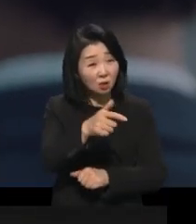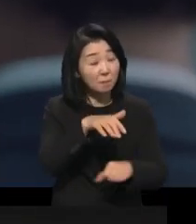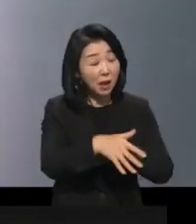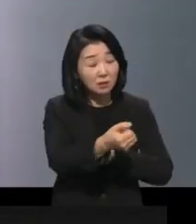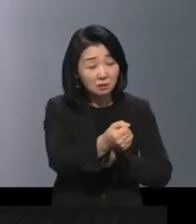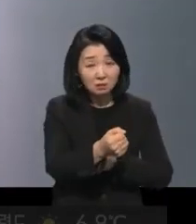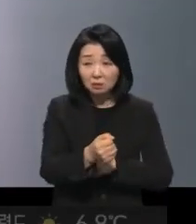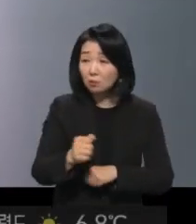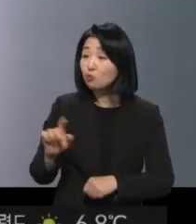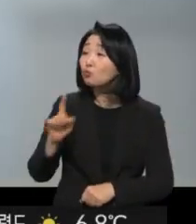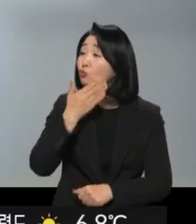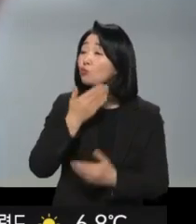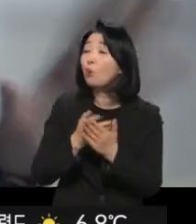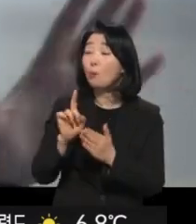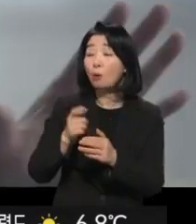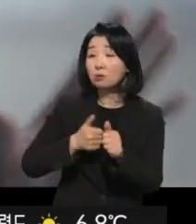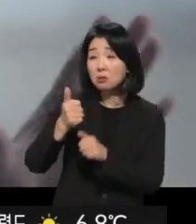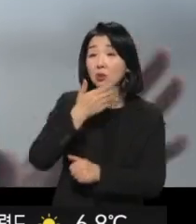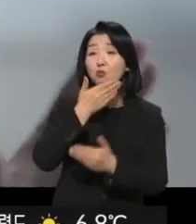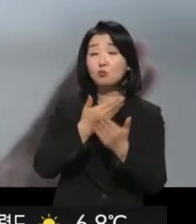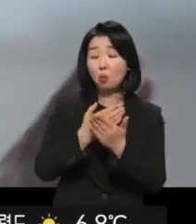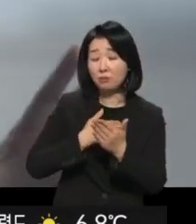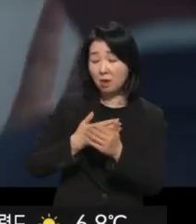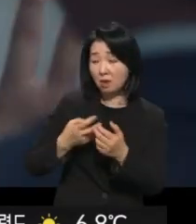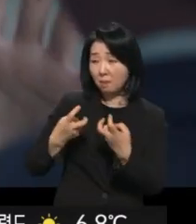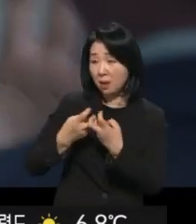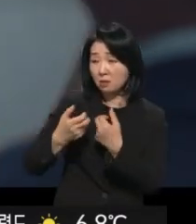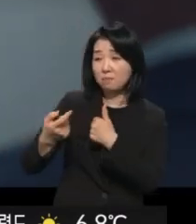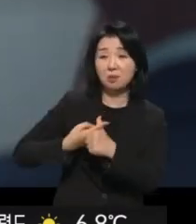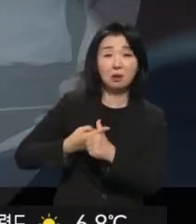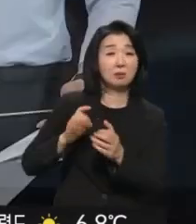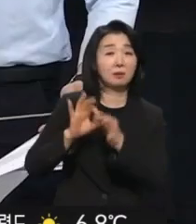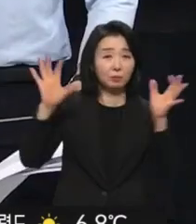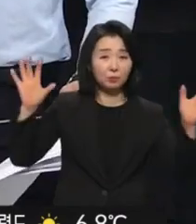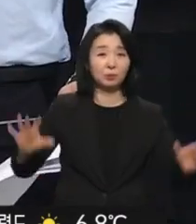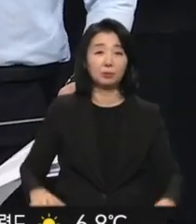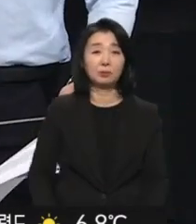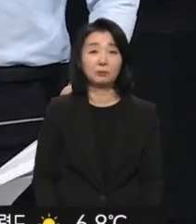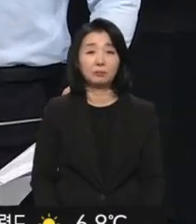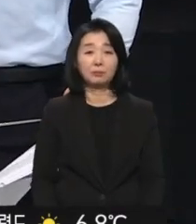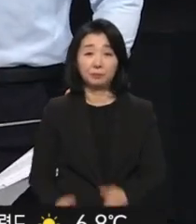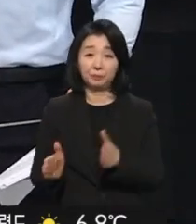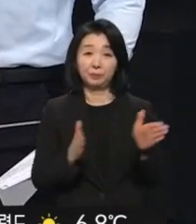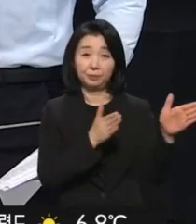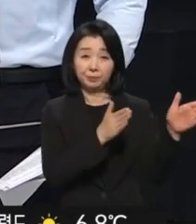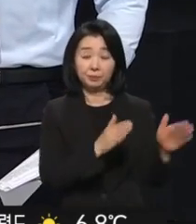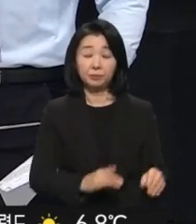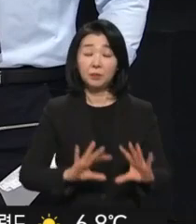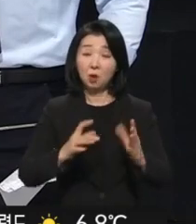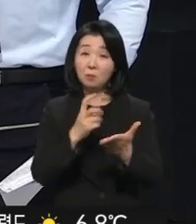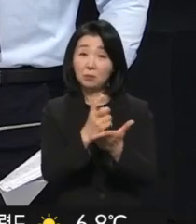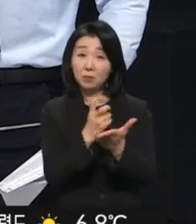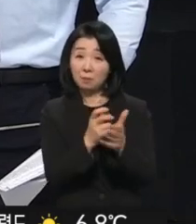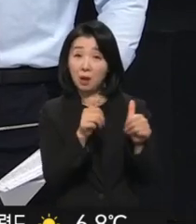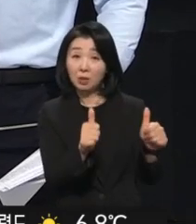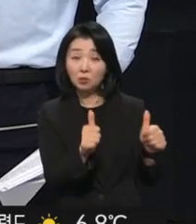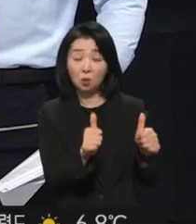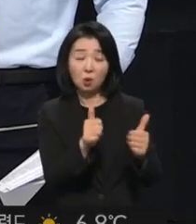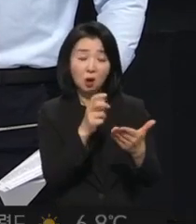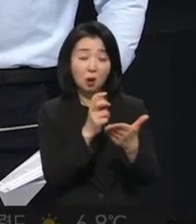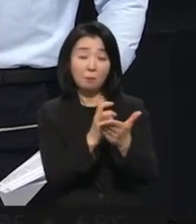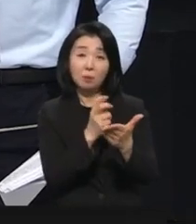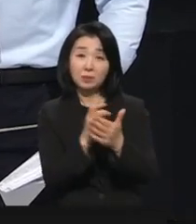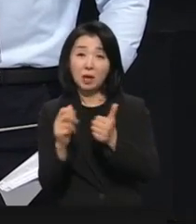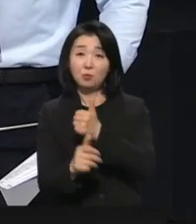이기는 게 중요하죠? 제 방식을 비난해도 상관없어요. 헌재는 당시 법사위 가결 과정이